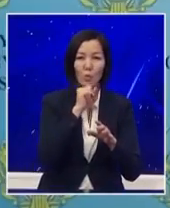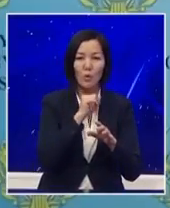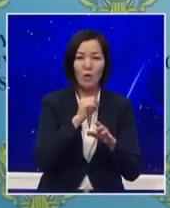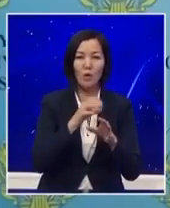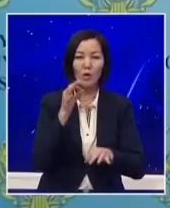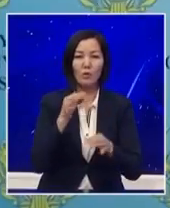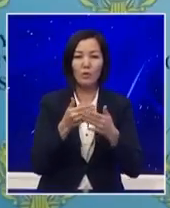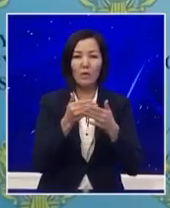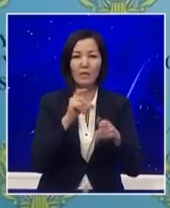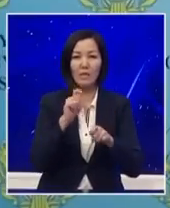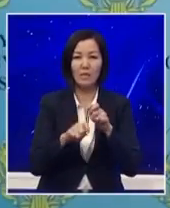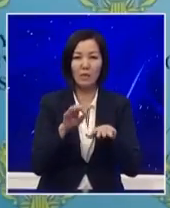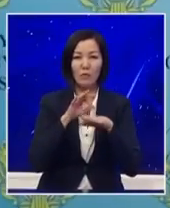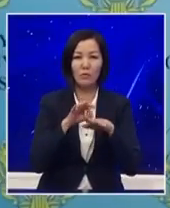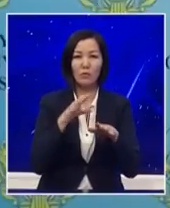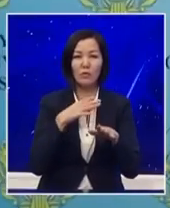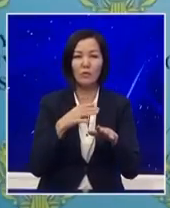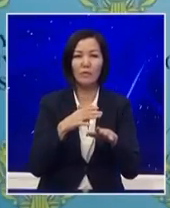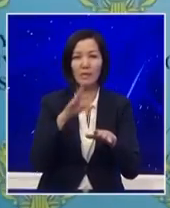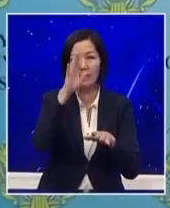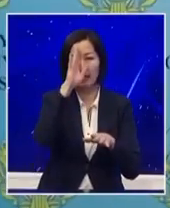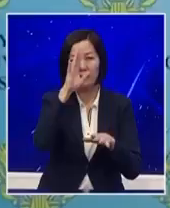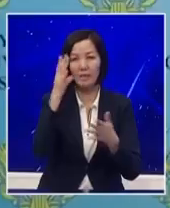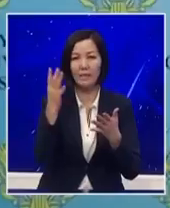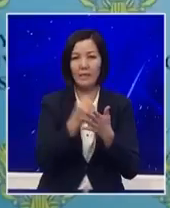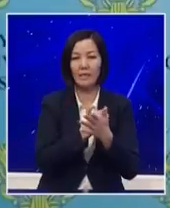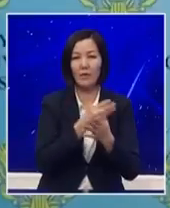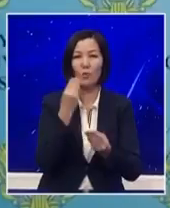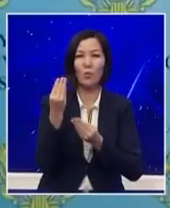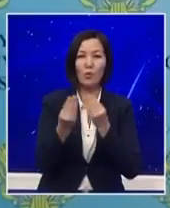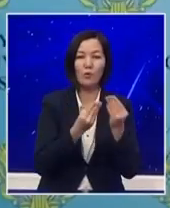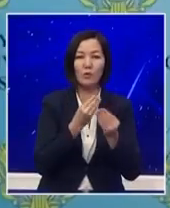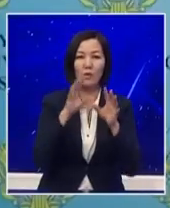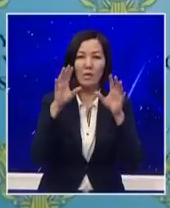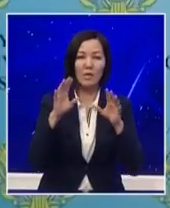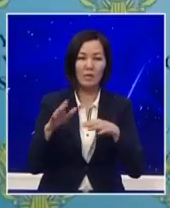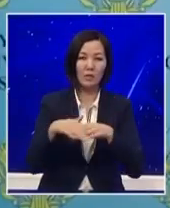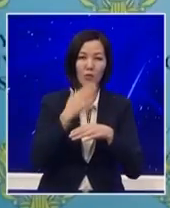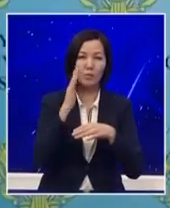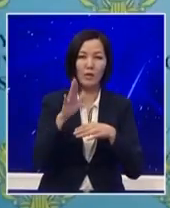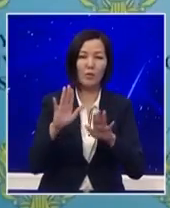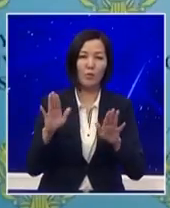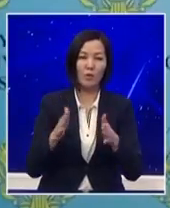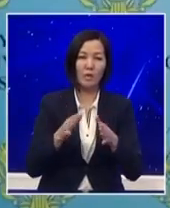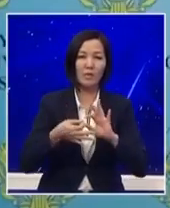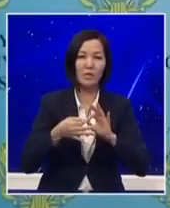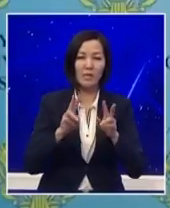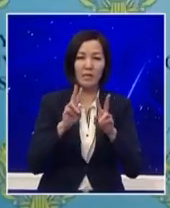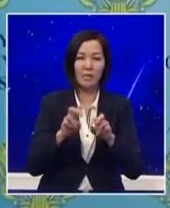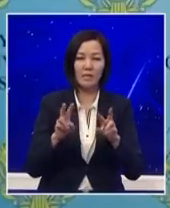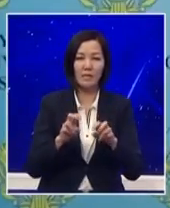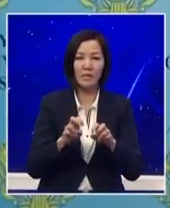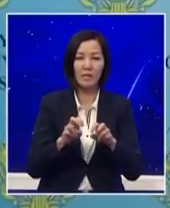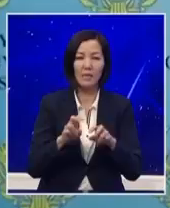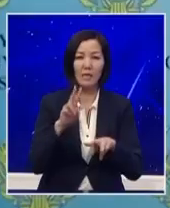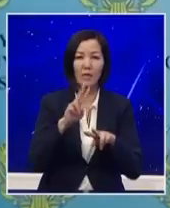сотқа дейінгі тергеу амалдары жүргізіліп жатыр. Ер адам сәтсіз әзіл үшін заң алдында жауап беретін болады. Оқиғаның мән-жайы толық анықталғанға дейін ол